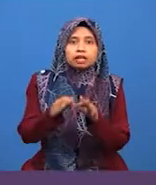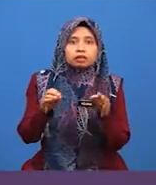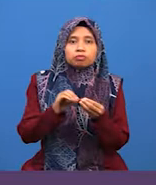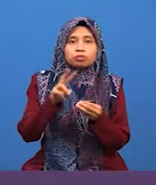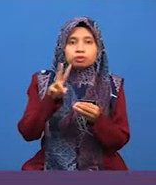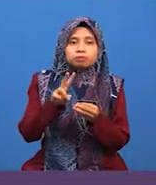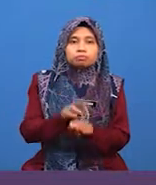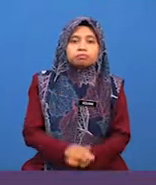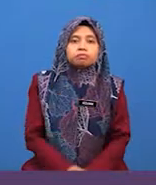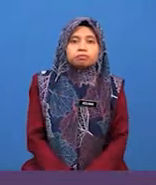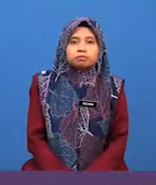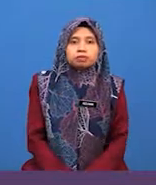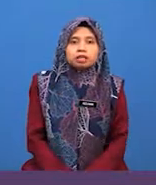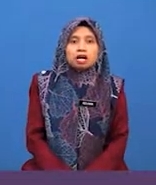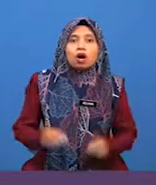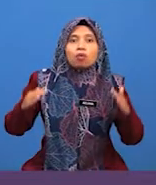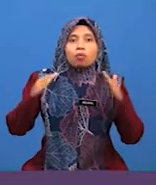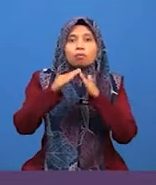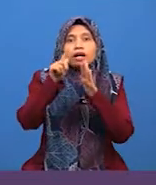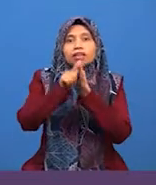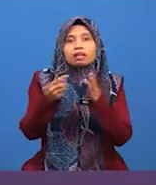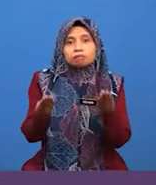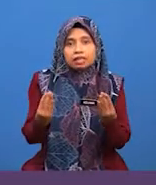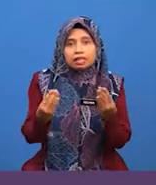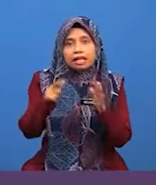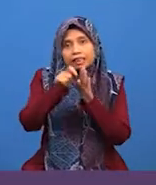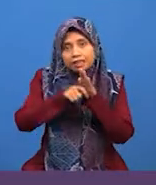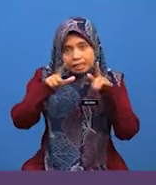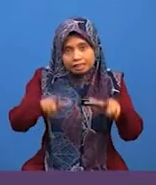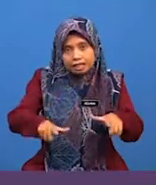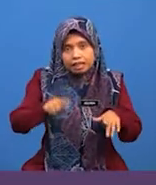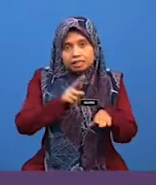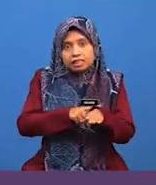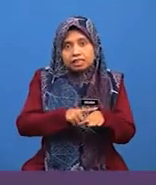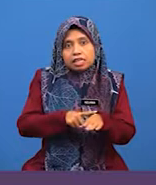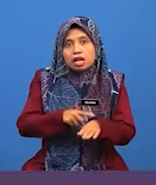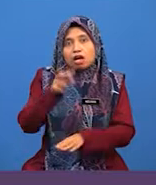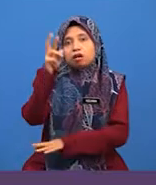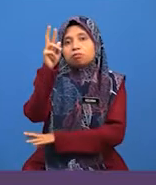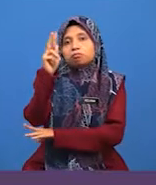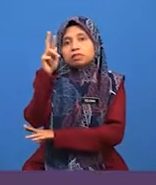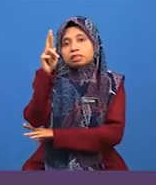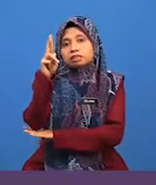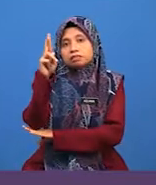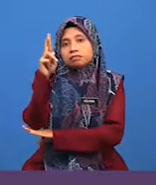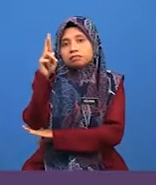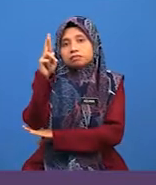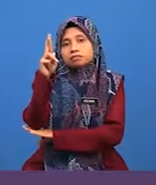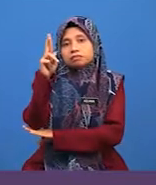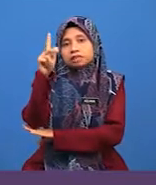Ayat kedua. Rumah terbalik terletak di Menara Kuala Lumpur.